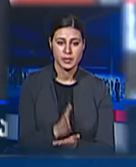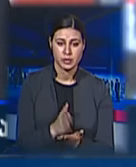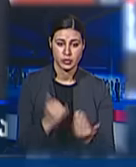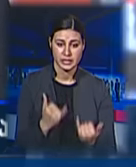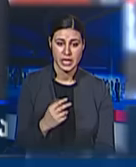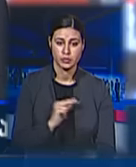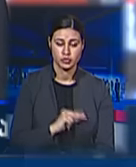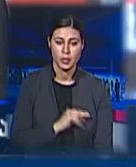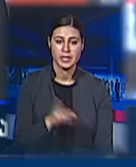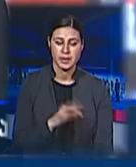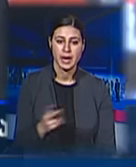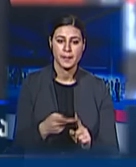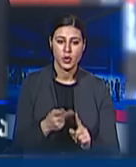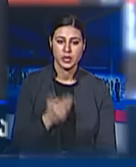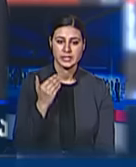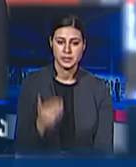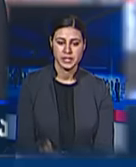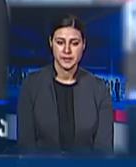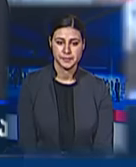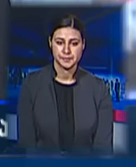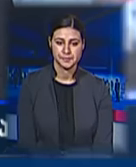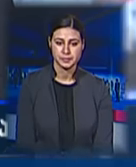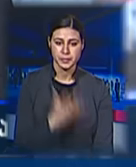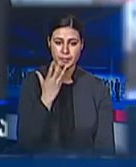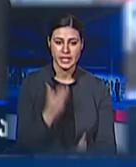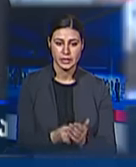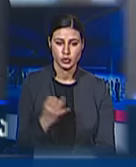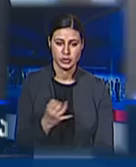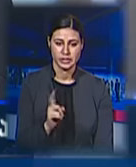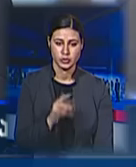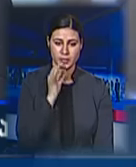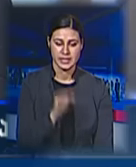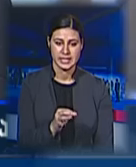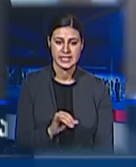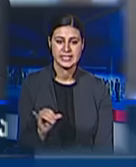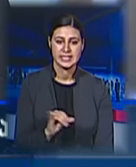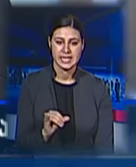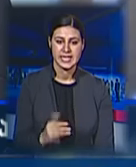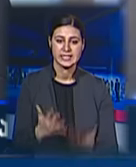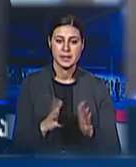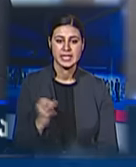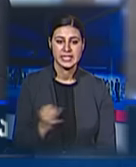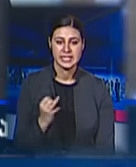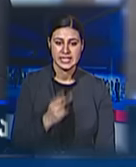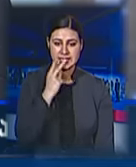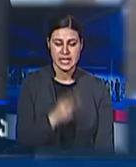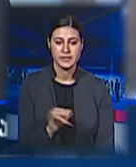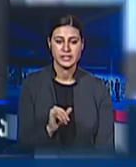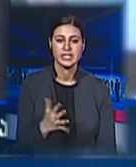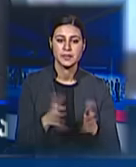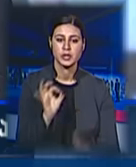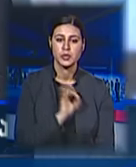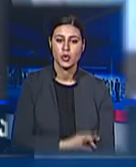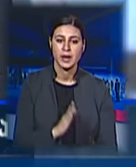იმ მიმართულებითაც ახლა მუშაობენ. თუმცა მეორე მხრივ, კერძო ინტერესი რო ავიღოთ, ხო, სადაც მეტ ინტერესს ნახულობს, სადაც მეტ